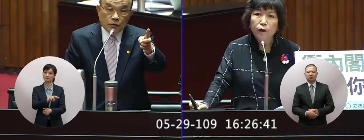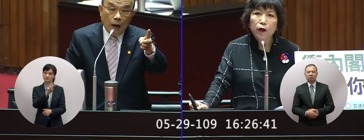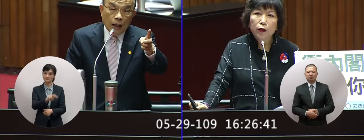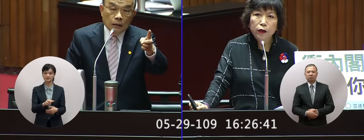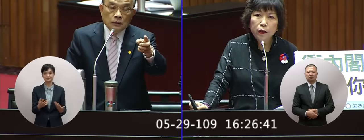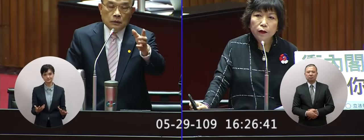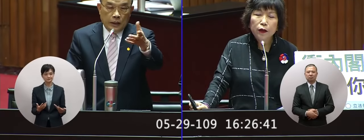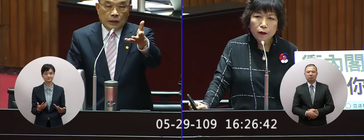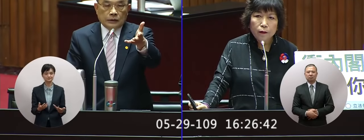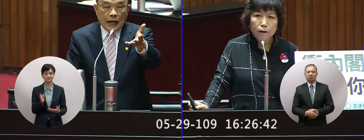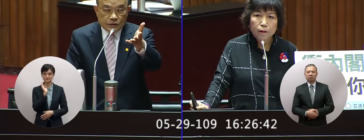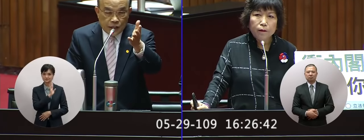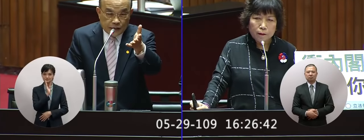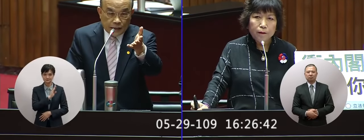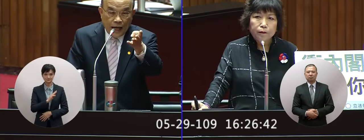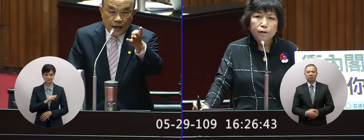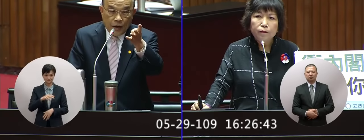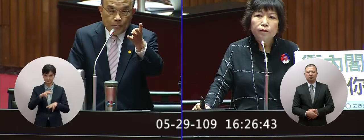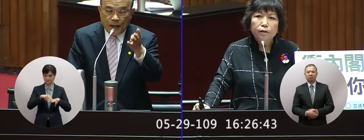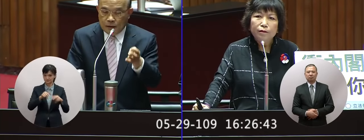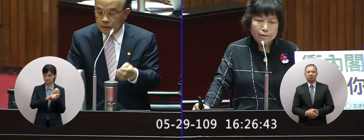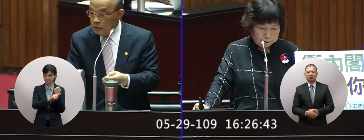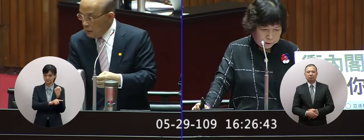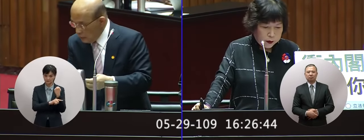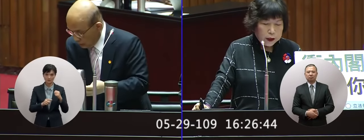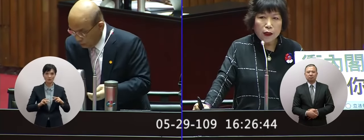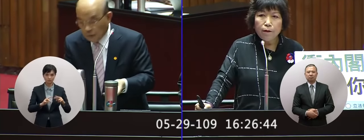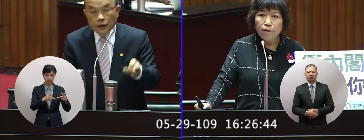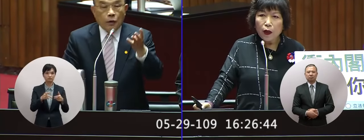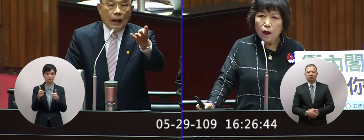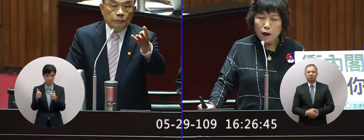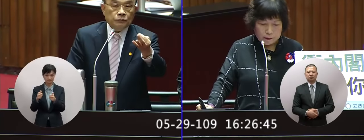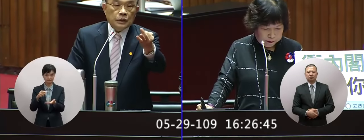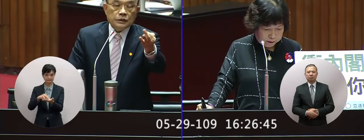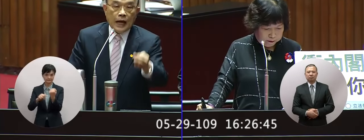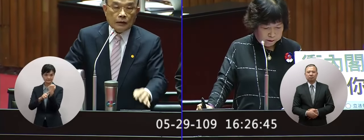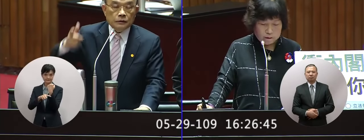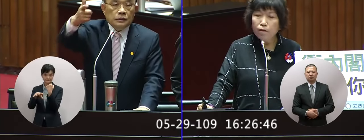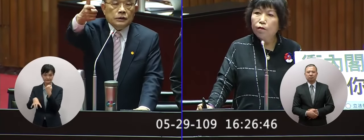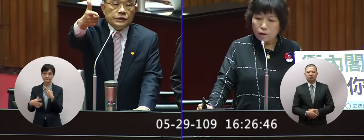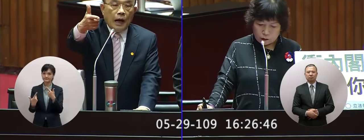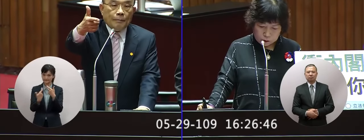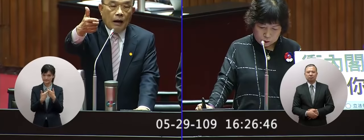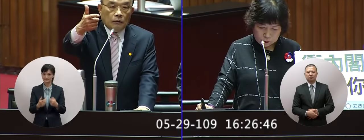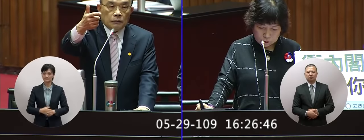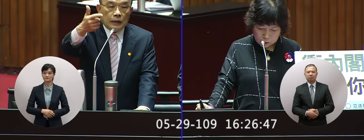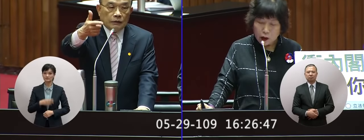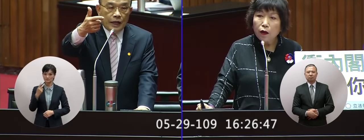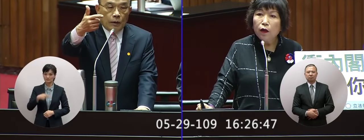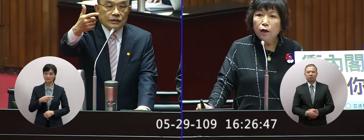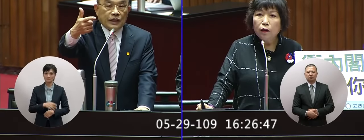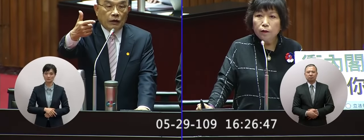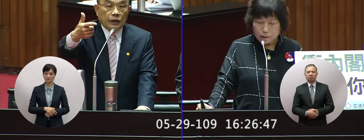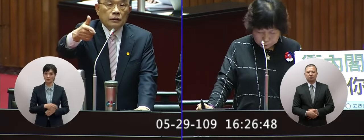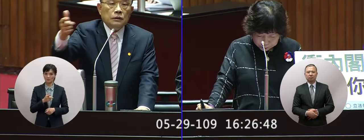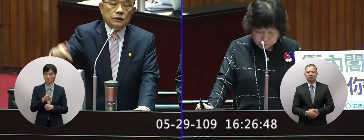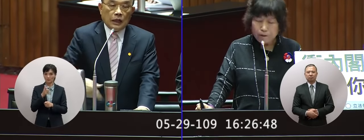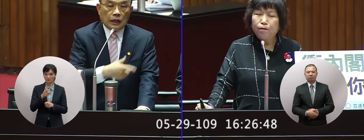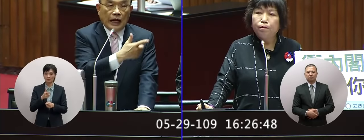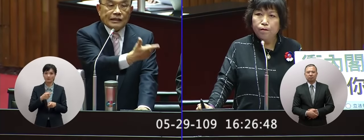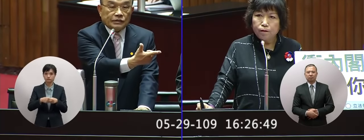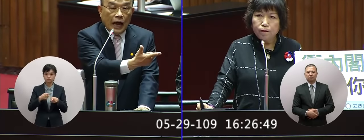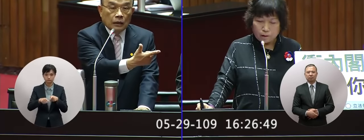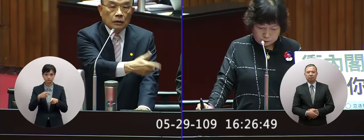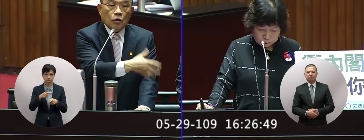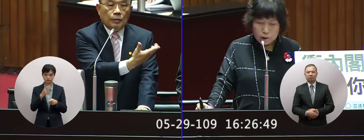们修改刑法，也谢谢大院配合。另外，像枪炮刀械管制条例